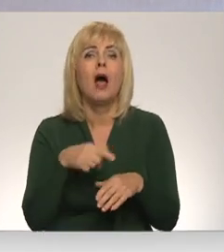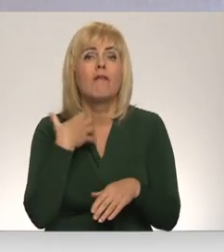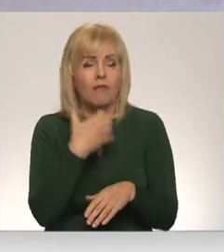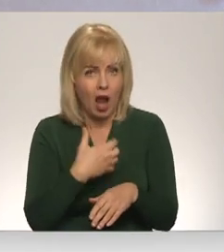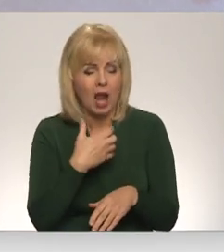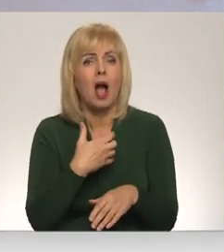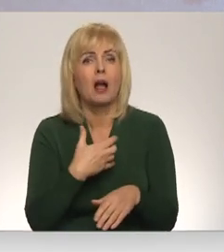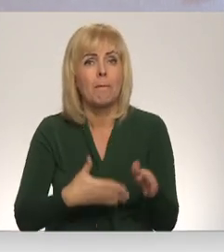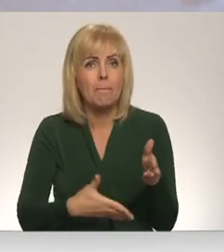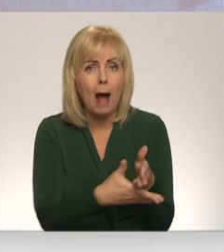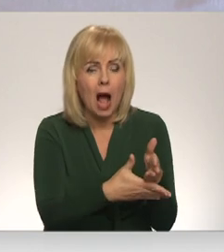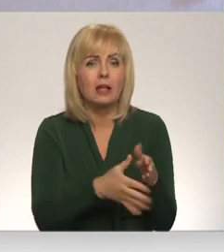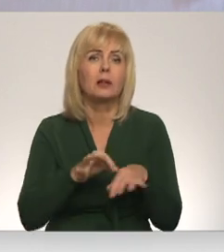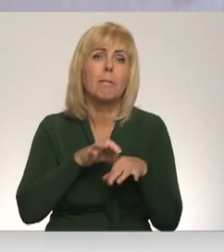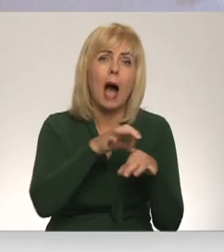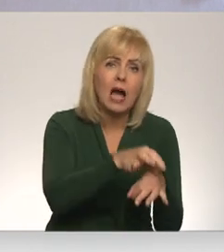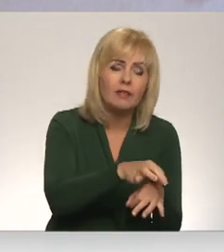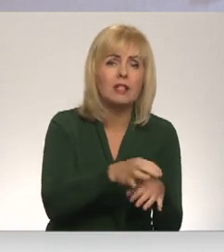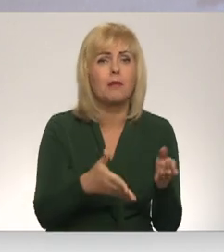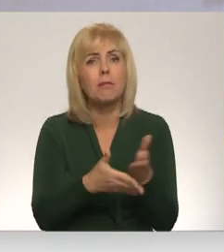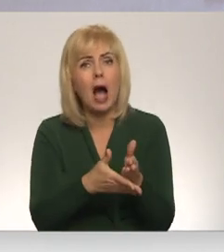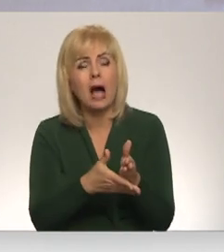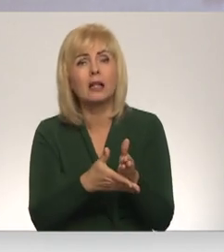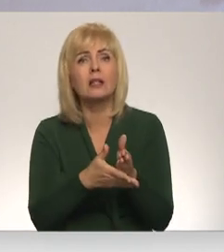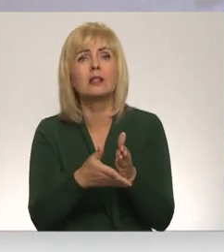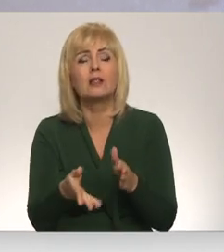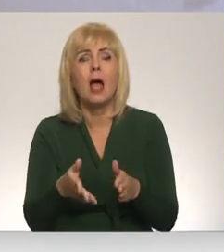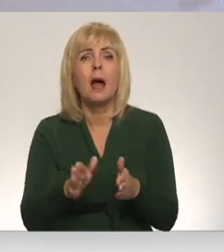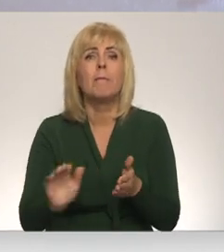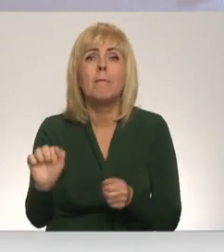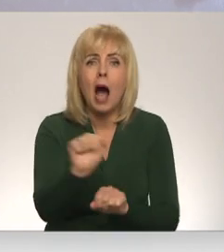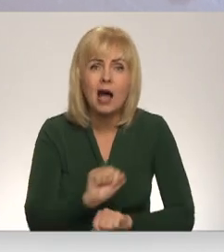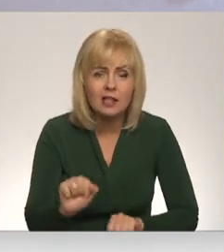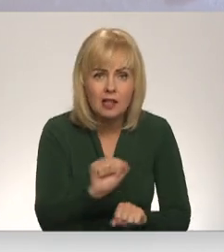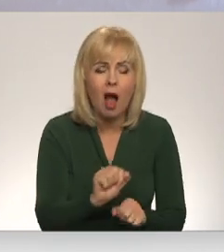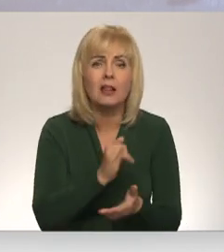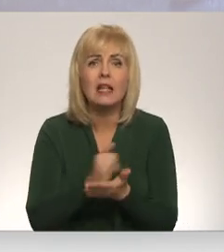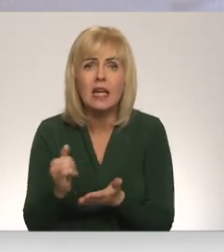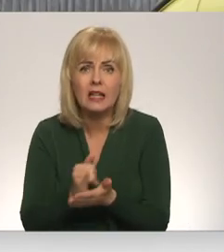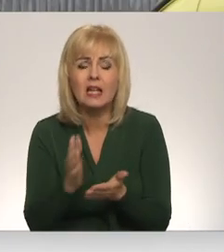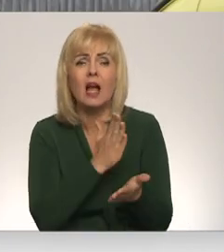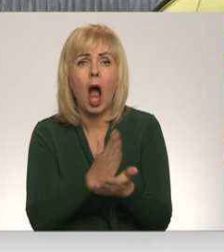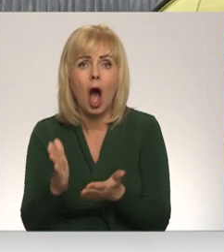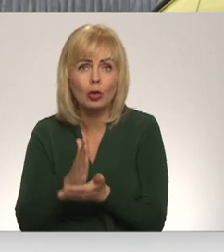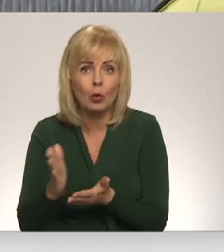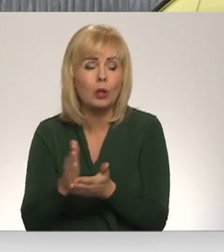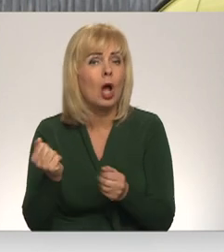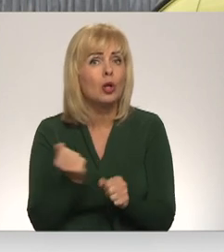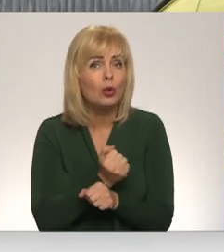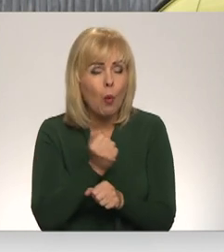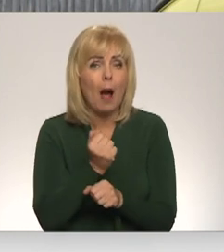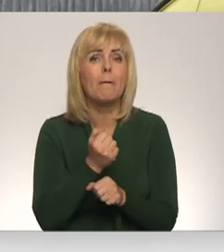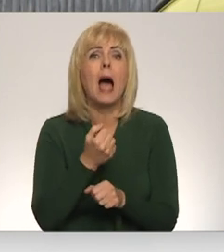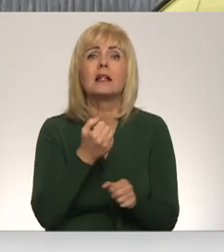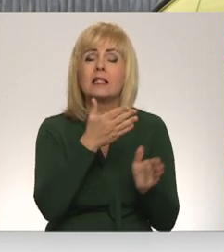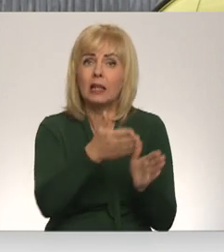vaig, jā. Pārvest, palīdzēt, pacelt, mazgāt, tīrīt, kārtot, jā. Tomēr pāri visam